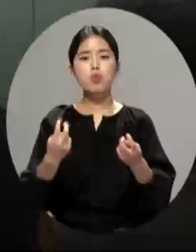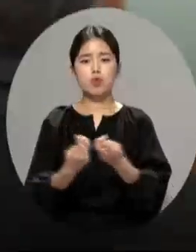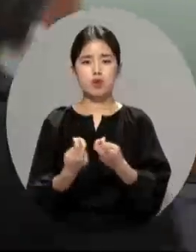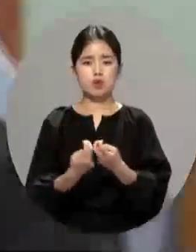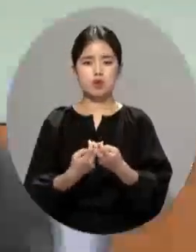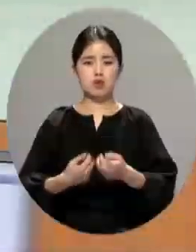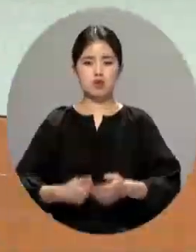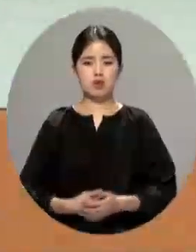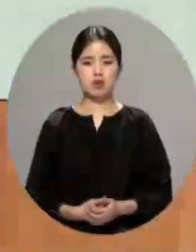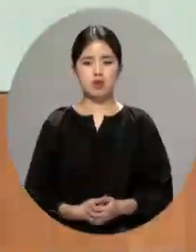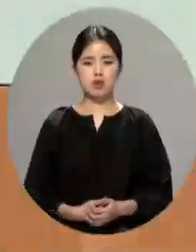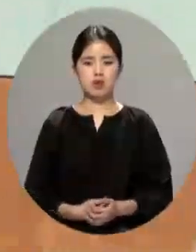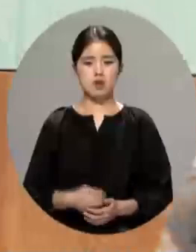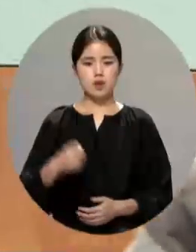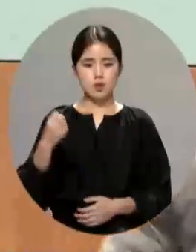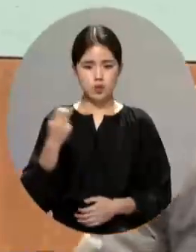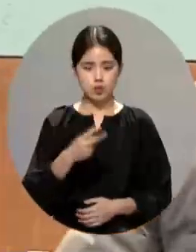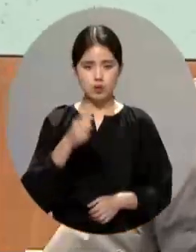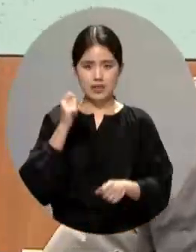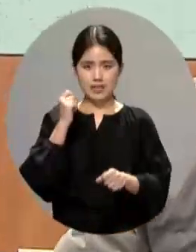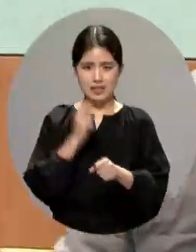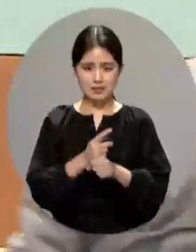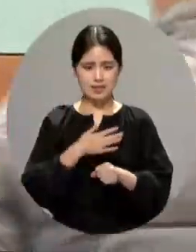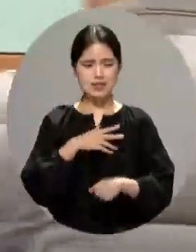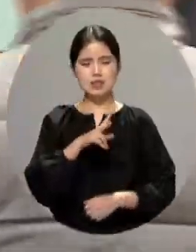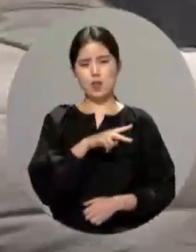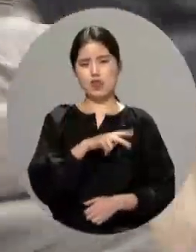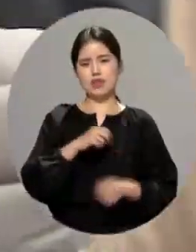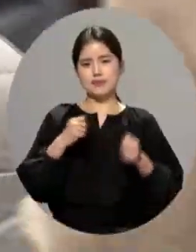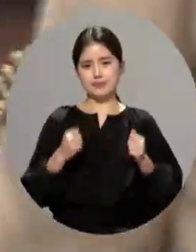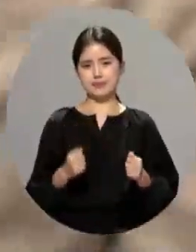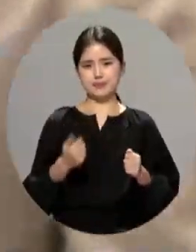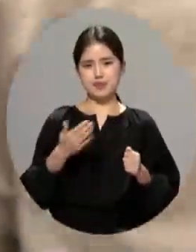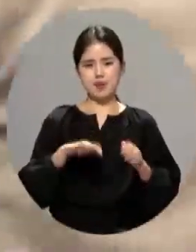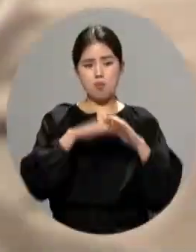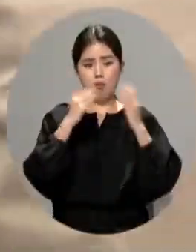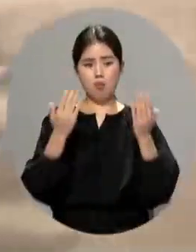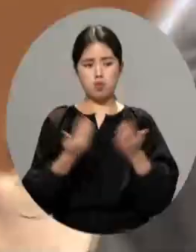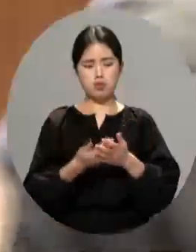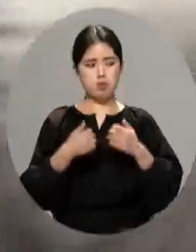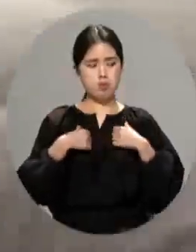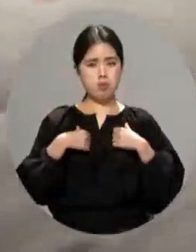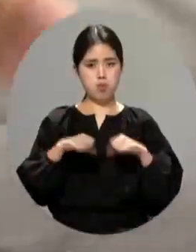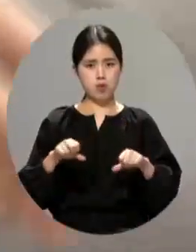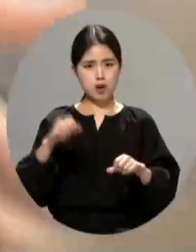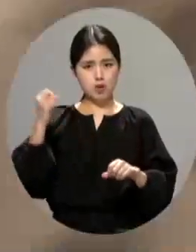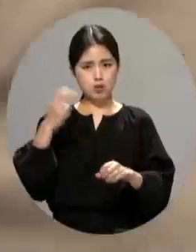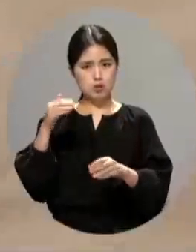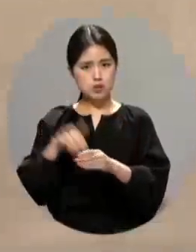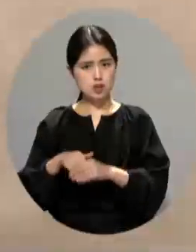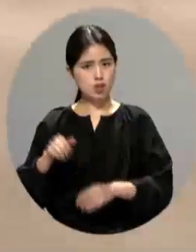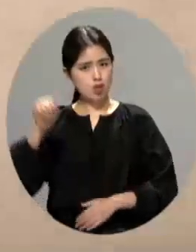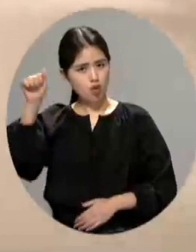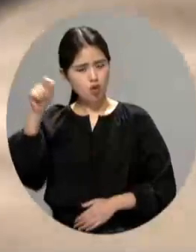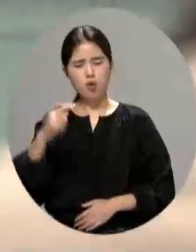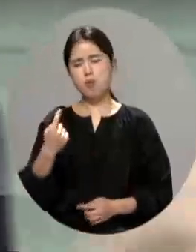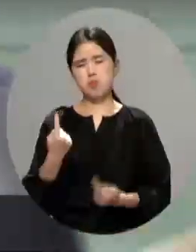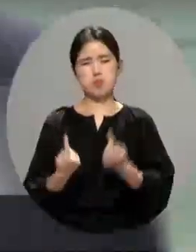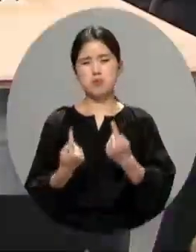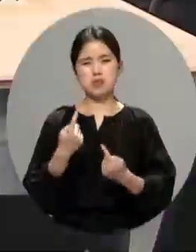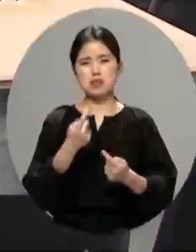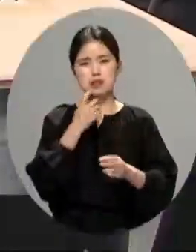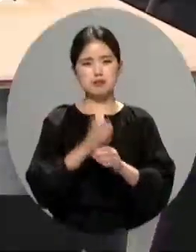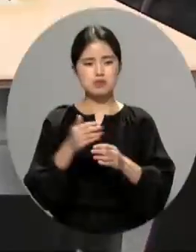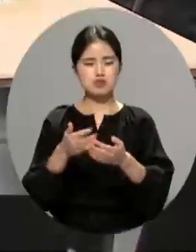하겠습니까? 아울러 이미 현역 의원인데 굳이 모든 것을 잃을 수도 있는 이번 재선거보다는 민주당